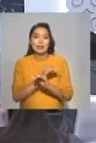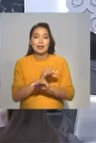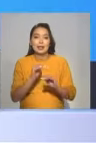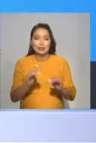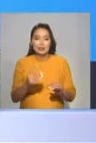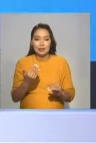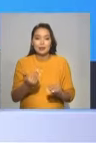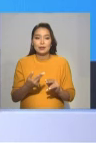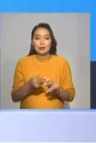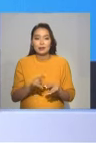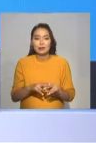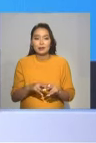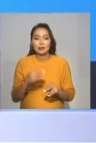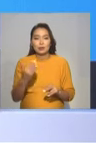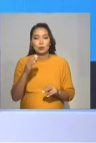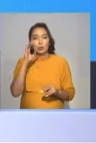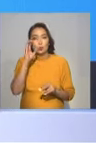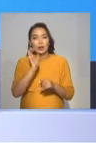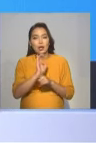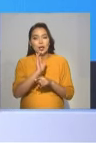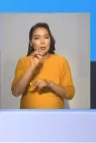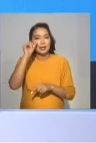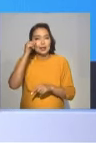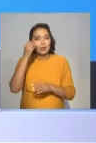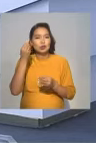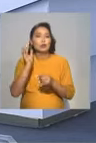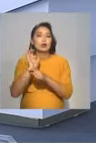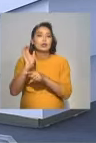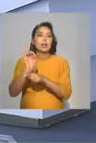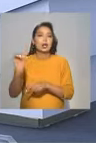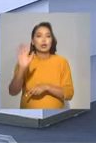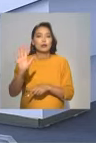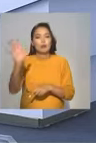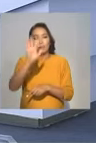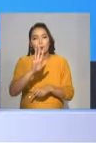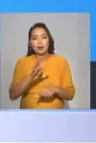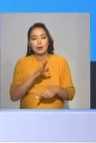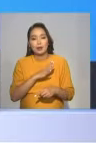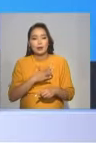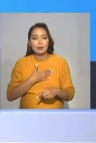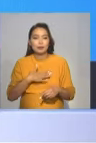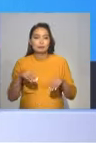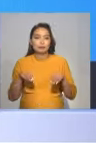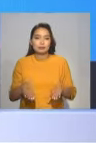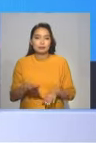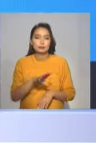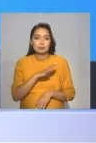факты, когда больших объемов уходили в Узбекистан, в Кыргызстан, оттуда дальше Европейский Союз. Нам пришлось принять меры.